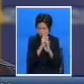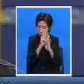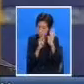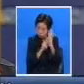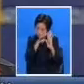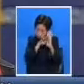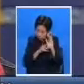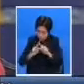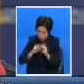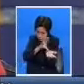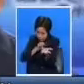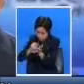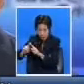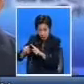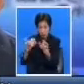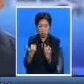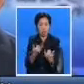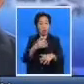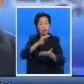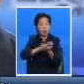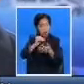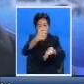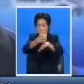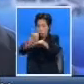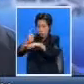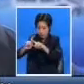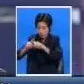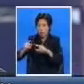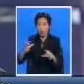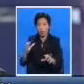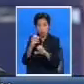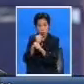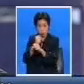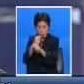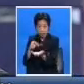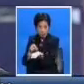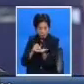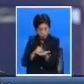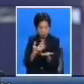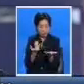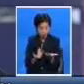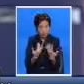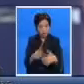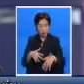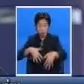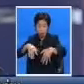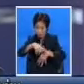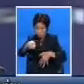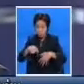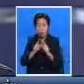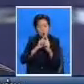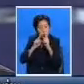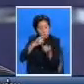แล้วก็ตอนนี้ก็มีความเห็นของท่านอธิการบดีผมเองก็อยากจะเรียนอย่างนี้ครับผมก็ได้พูดกับประชาชนไปบ้างแต่ยังไม่ได้พูดละเอียดมากนัก